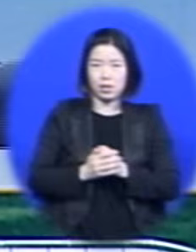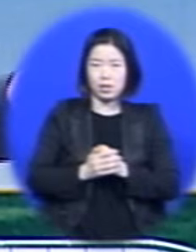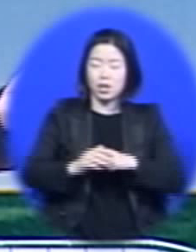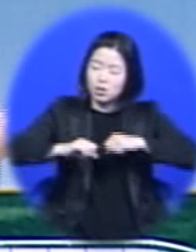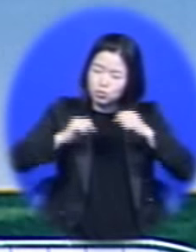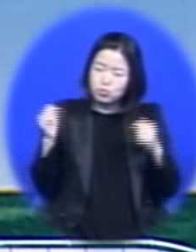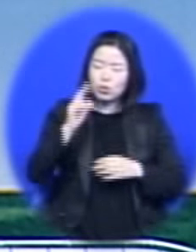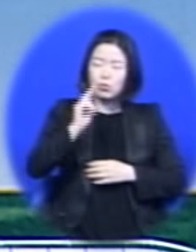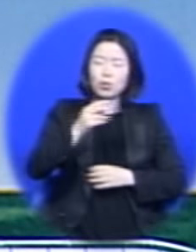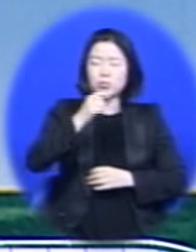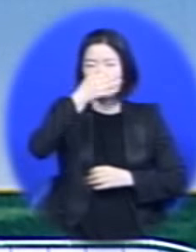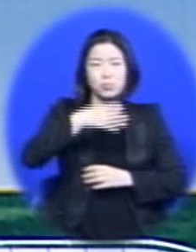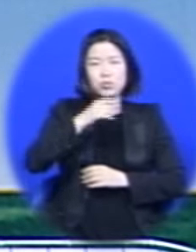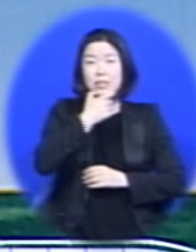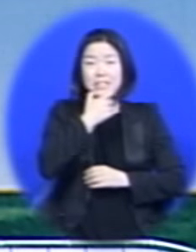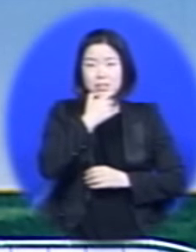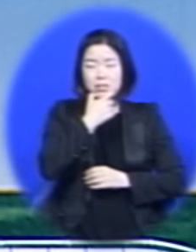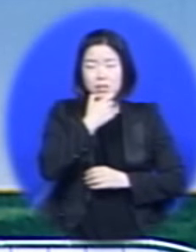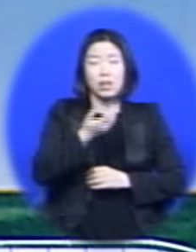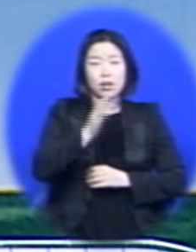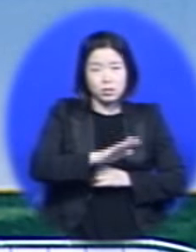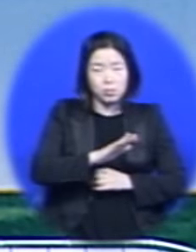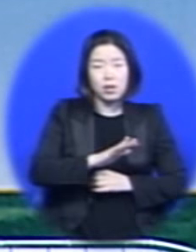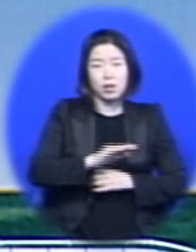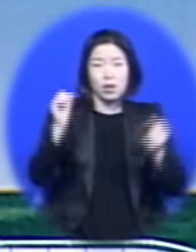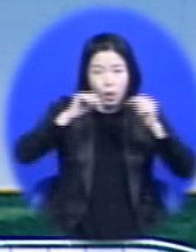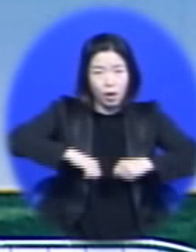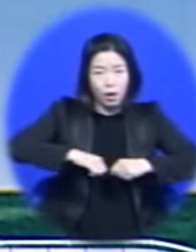너무 싫고 불순종하는 것은 그것은